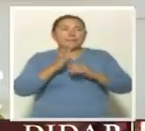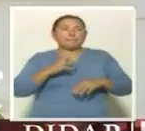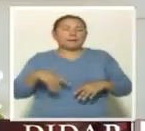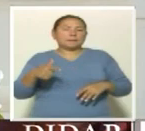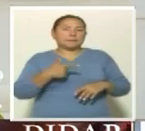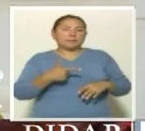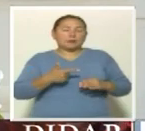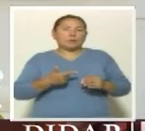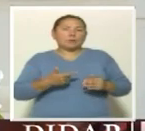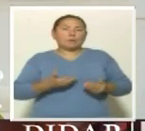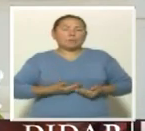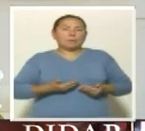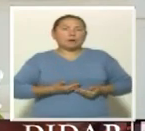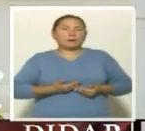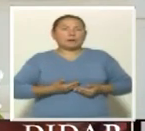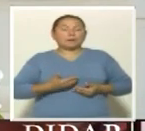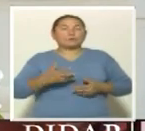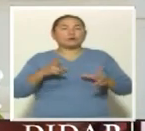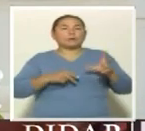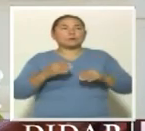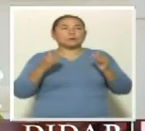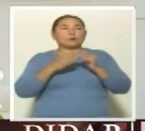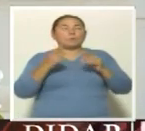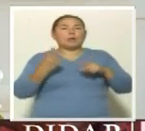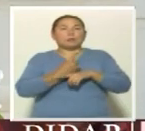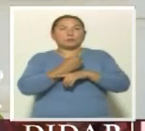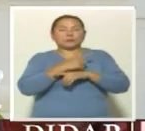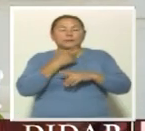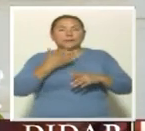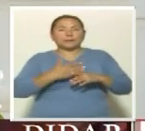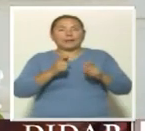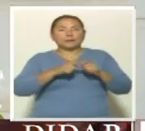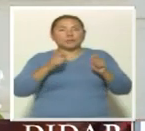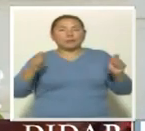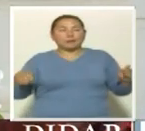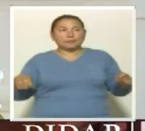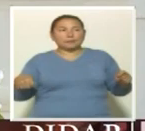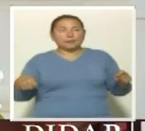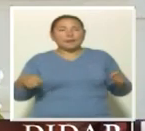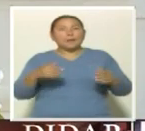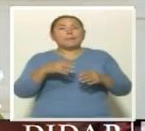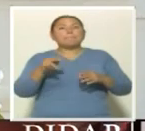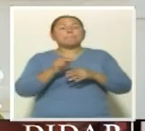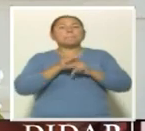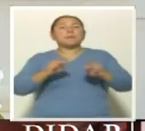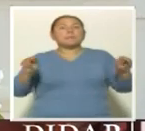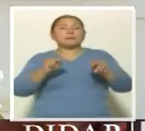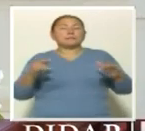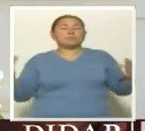Маңғыстау өңірінің қара шаңырағы Түпқараған ауданында алғашқы ашылғалы тұрған медресеге жиналып